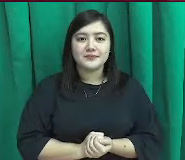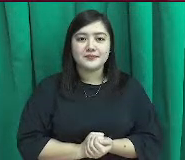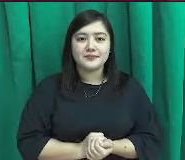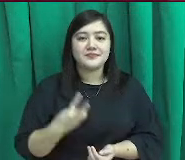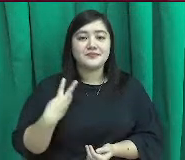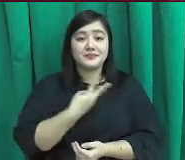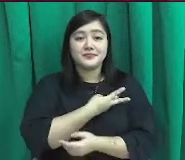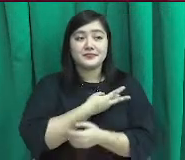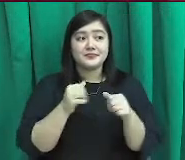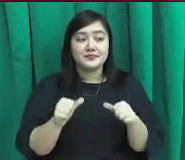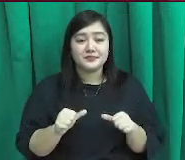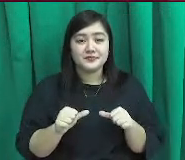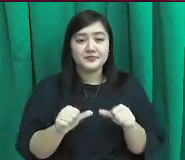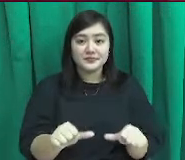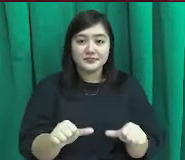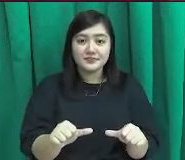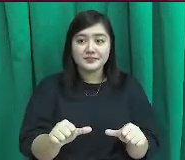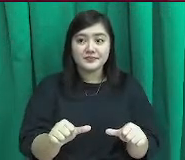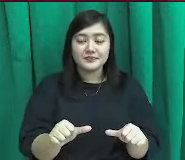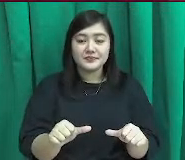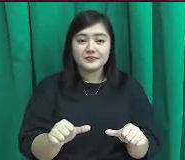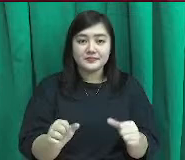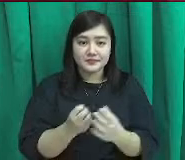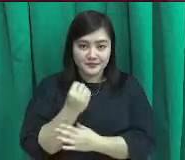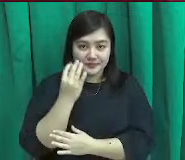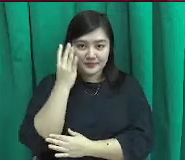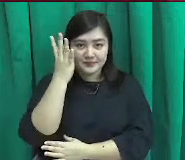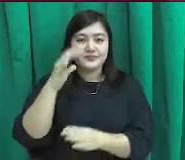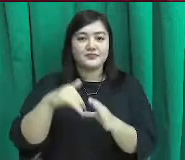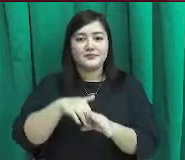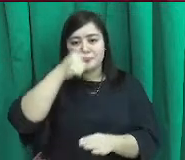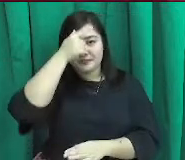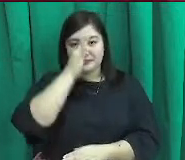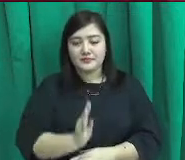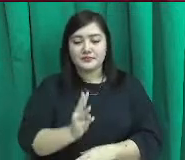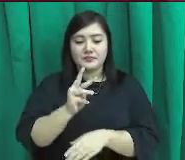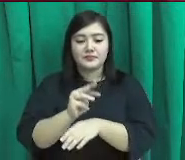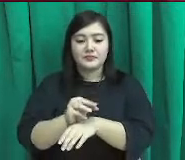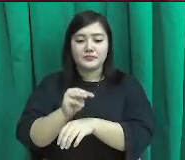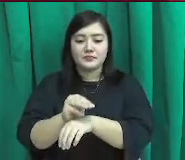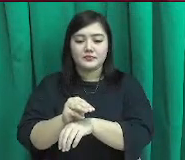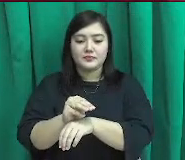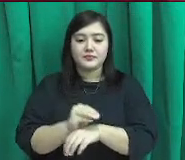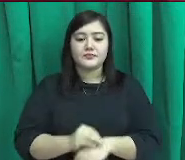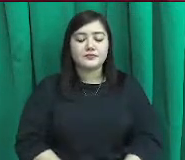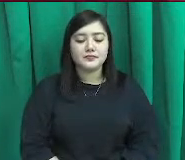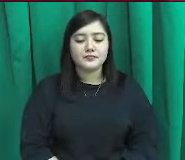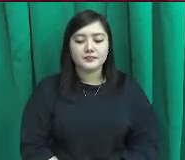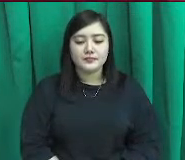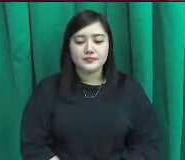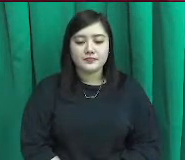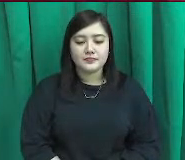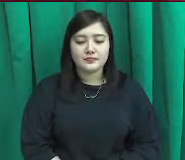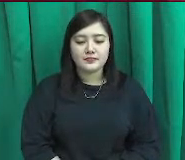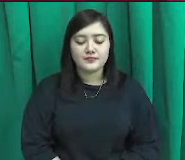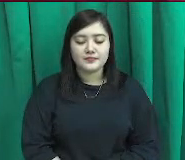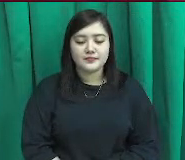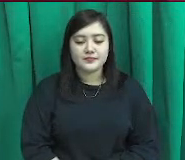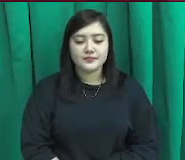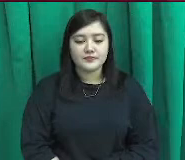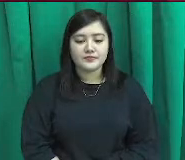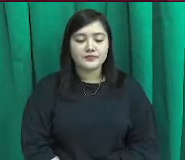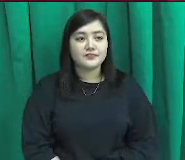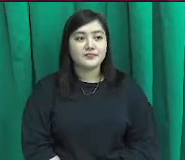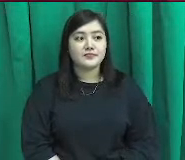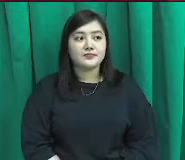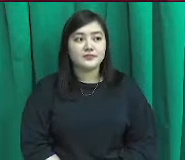magsasama-sama sa ano. Magsasama-sama sa paglago sa gawain ng Panginoon. Eh, sisingit ko lang ng bati ito. May nag-message sa akin dito eh. May nag-message sa akin, batiin